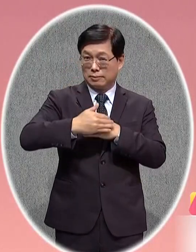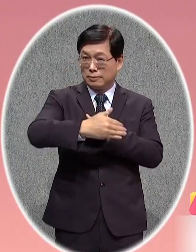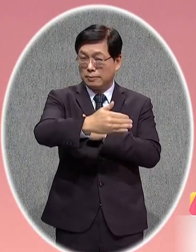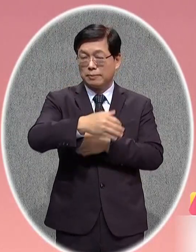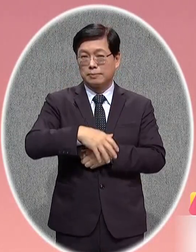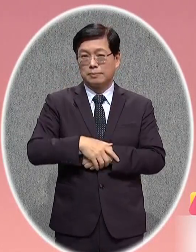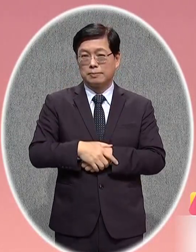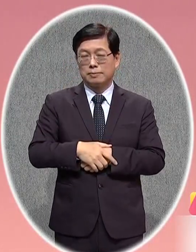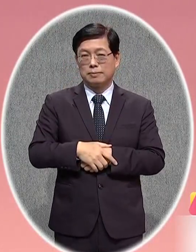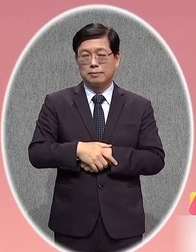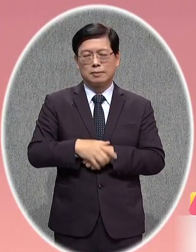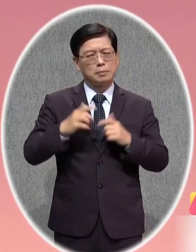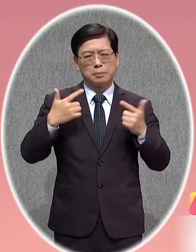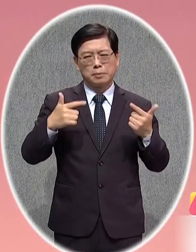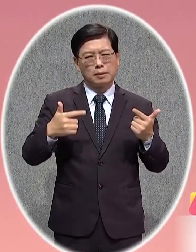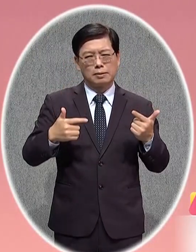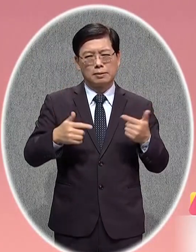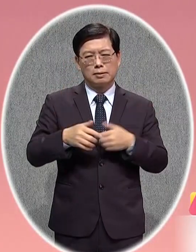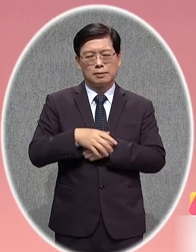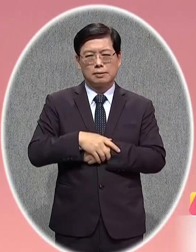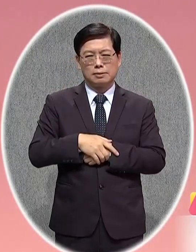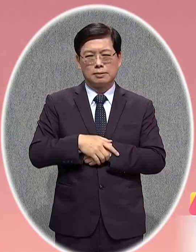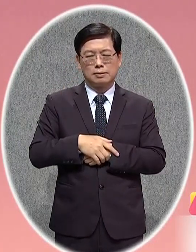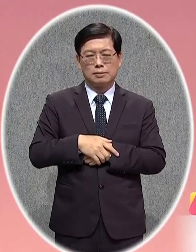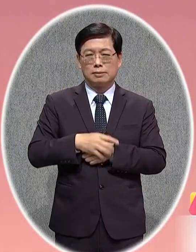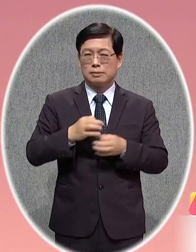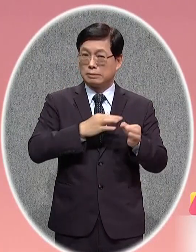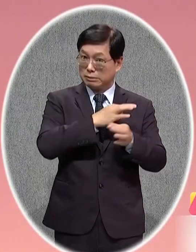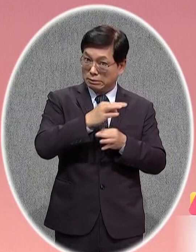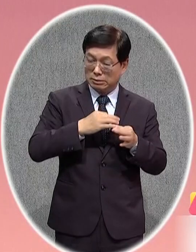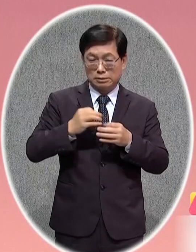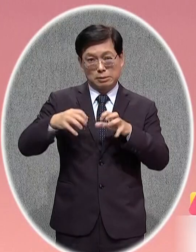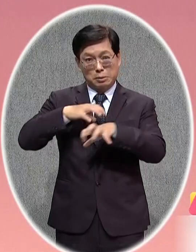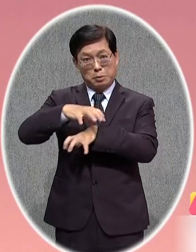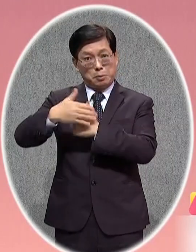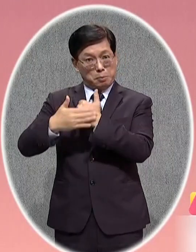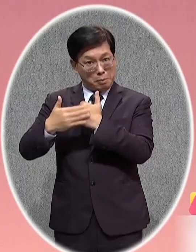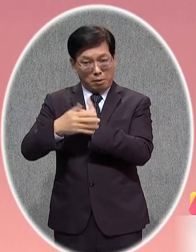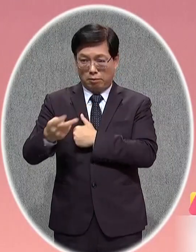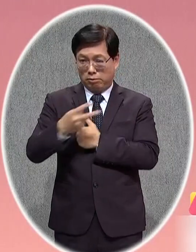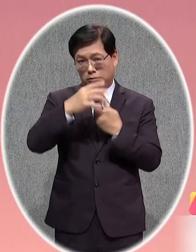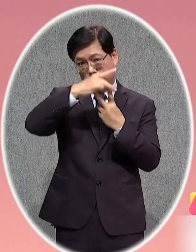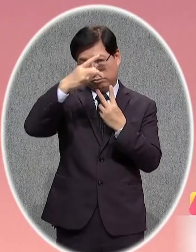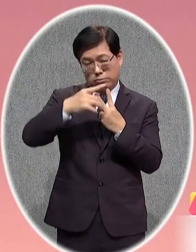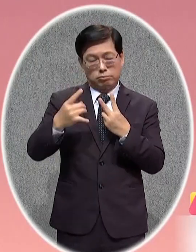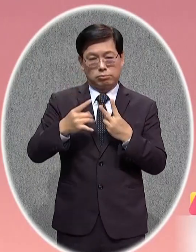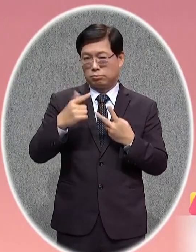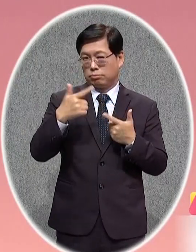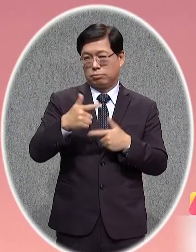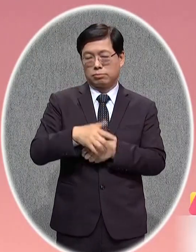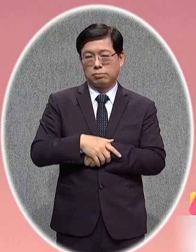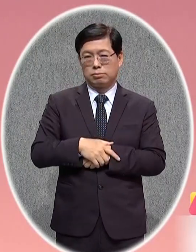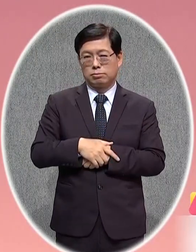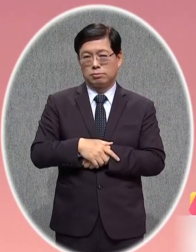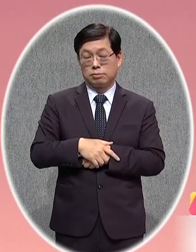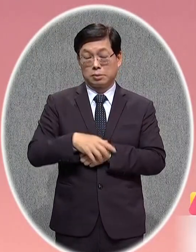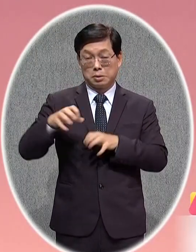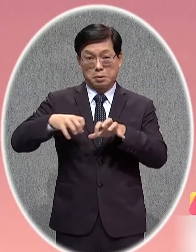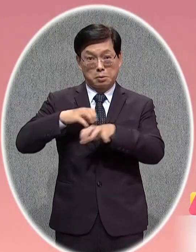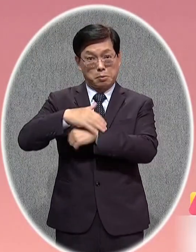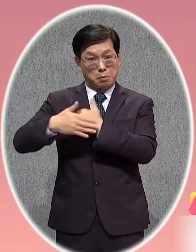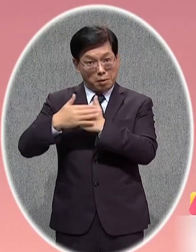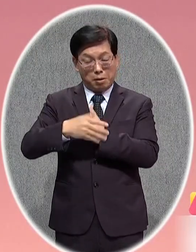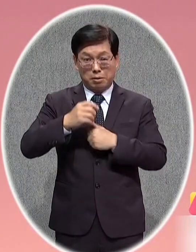中，其实不是经济与环保的选择，也不是环